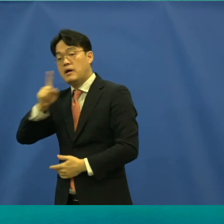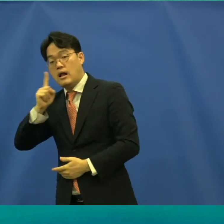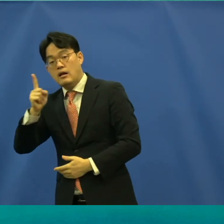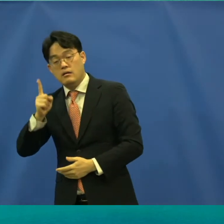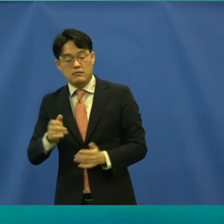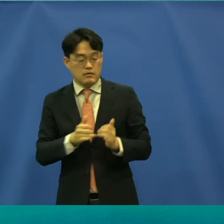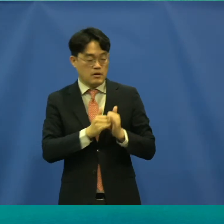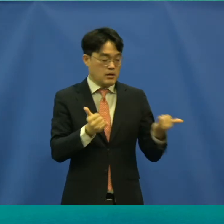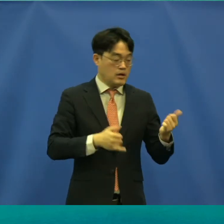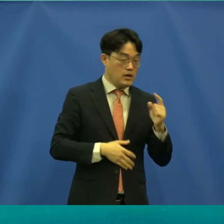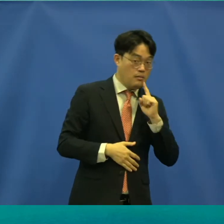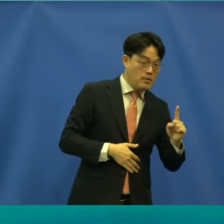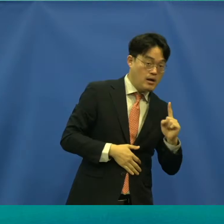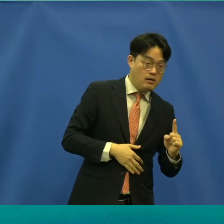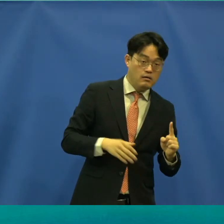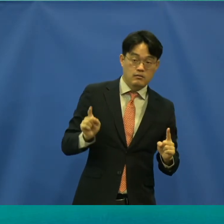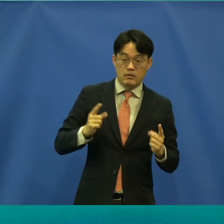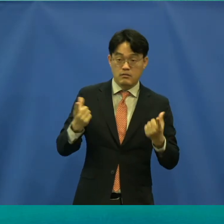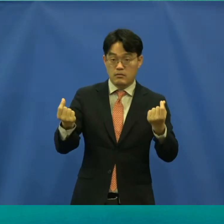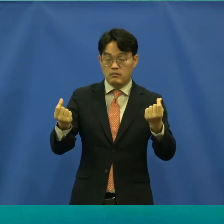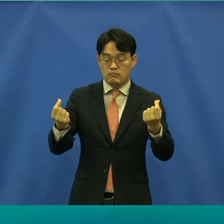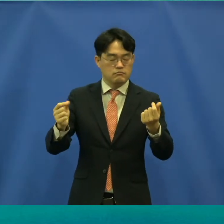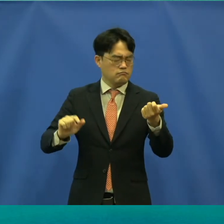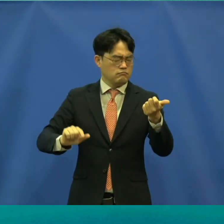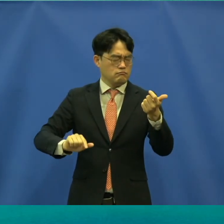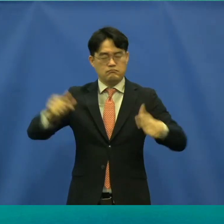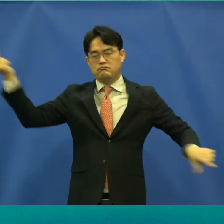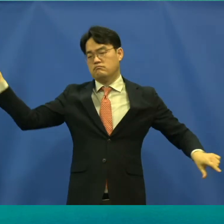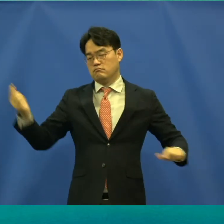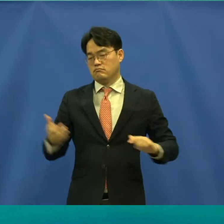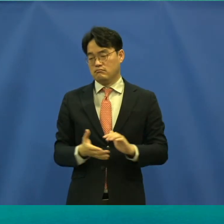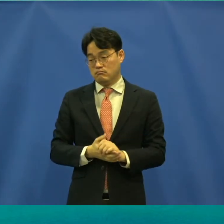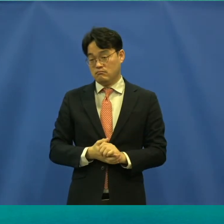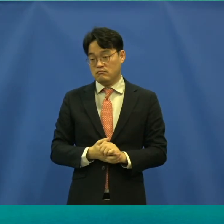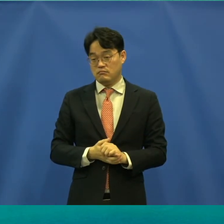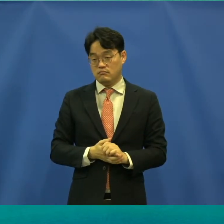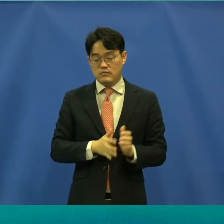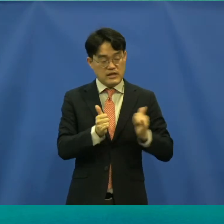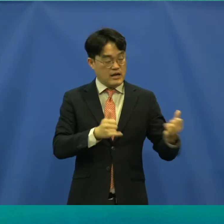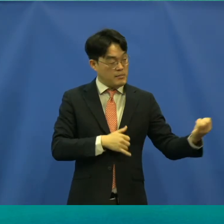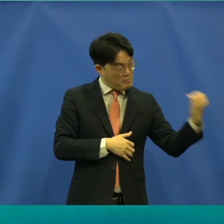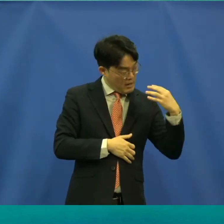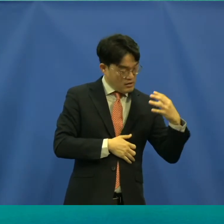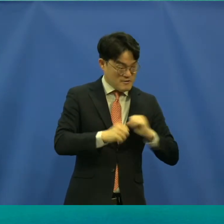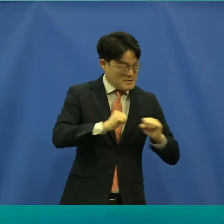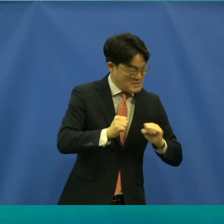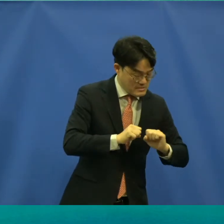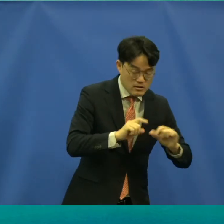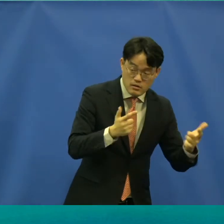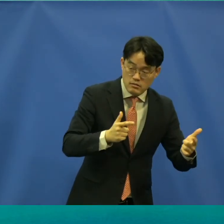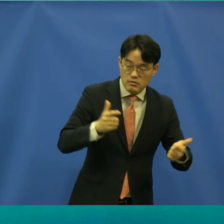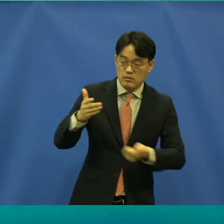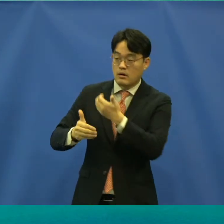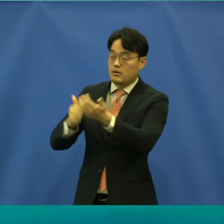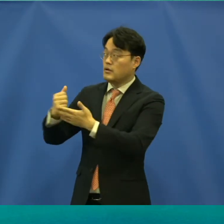모든 것의 시작점이다. 말씀이 임한다는 것은 하나님이 이제 일하시겠다는 것이죠.